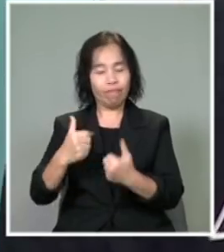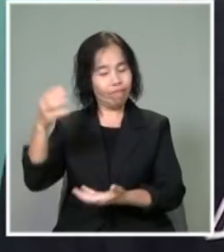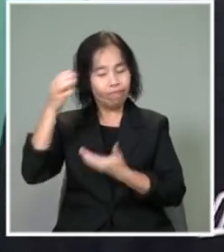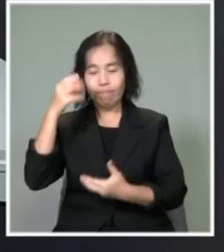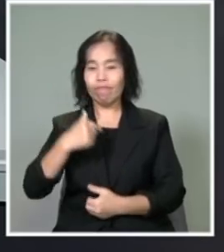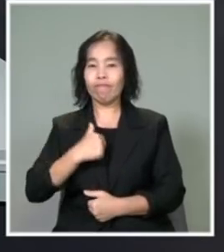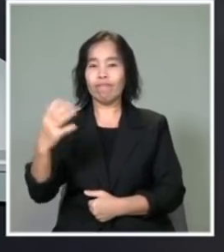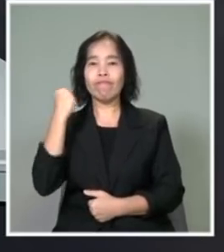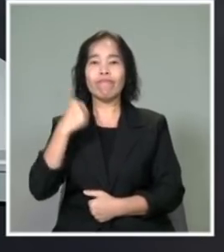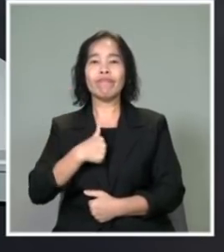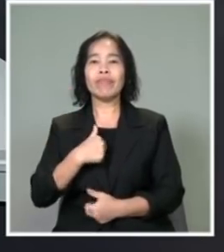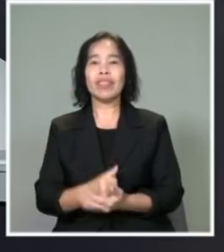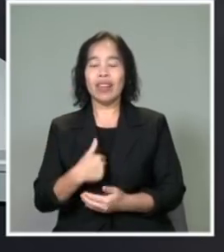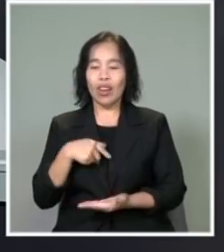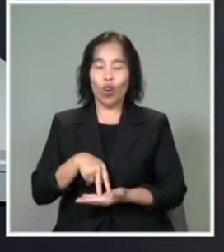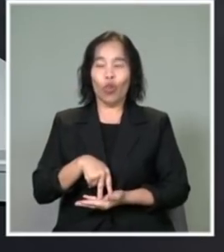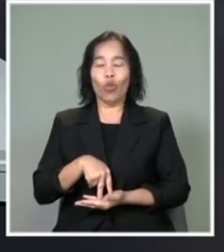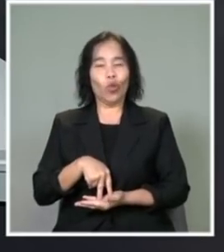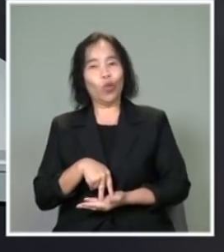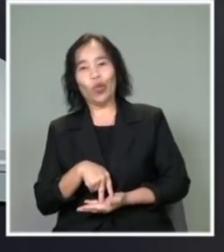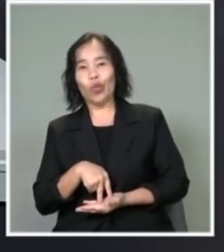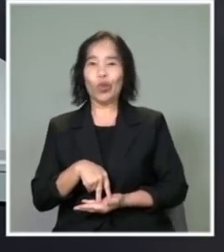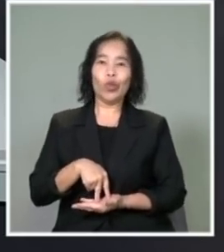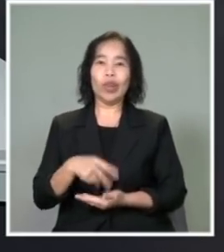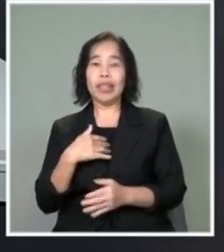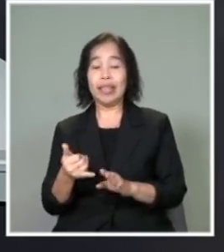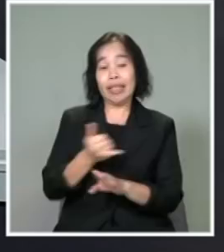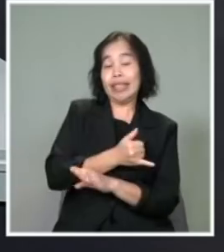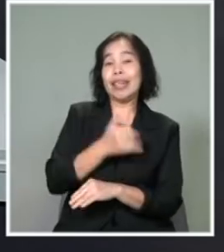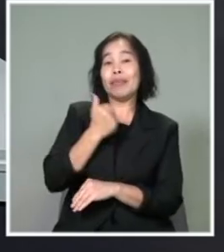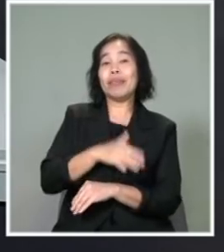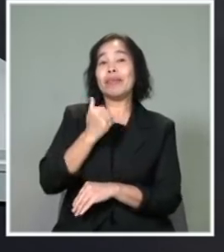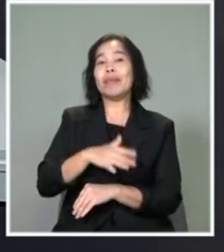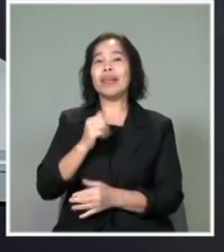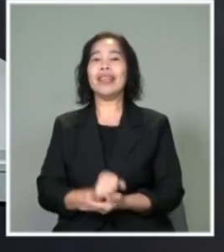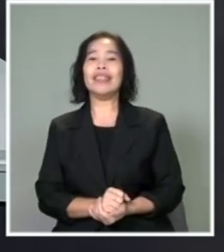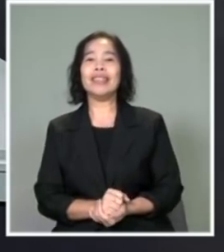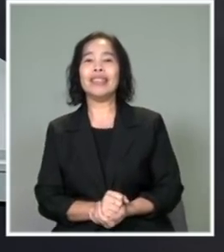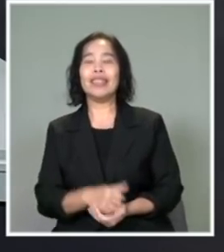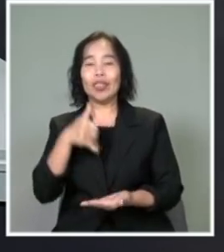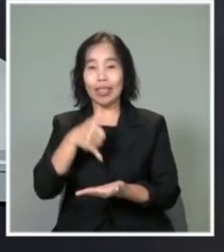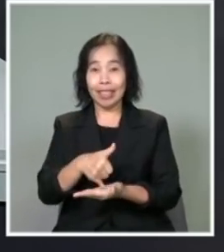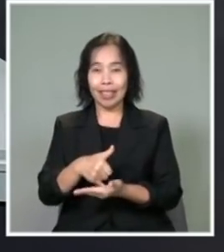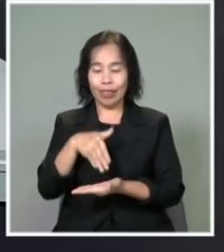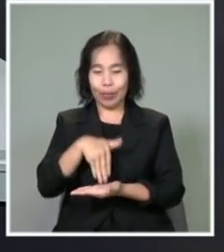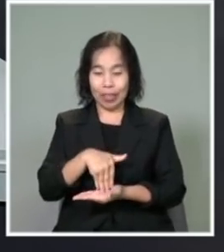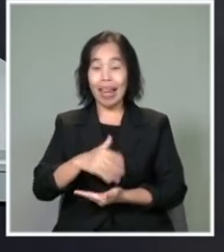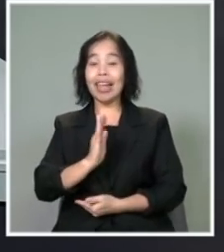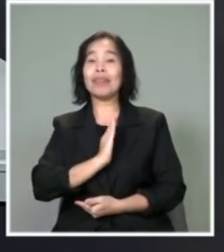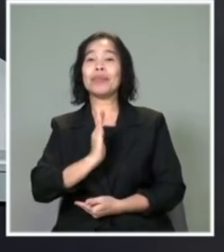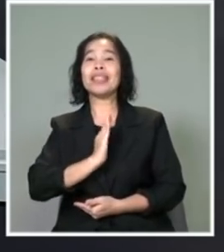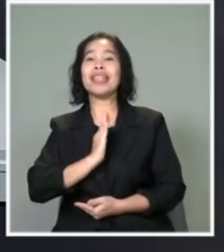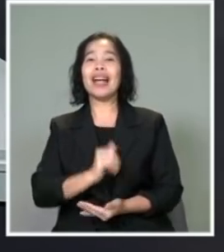ครับด้วยความที่ผมยืนตรงนี้นะครับผมเลยอาจจะไม่สามารถเอียงข้างมาทางเทพศิรินทร์ได้เท่าไหร่นะฮะต้องรักษาความเป็นกลางไว้นิดนึงนะฮ